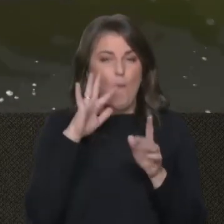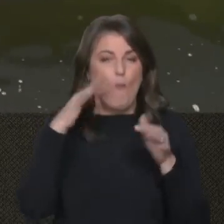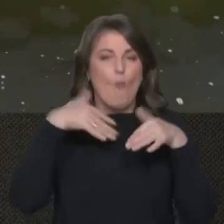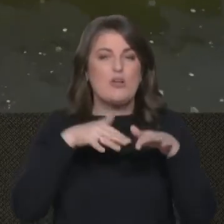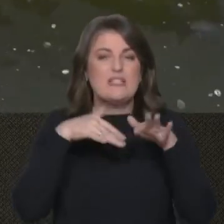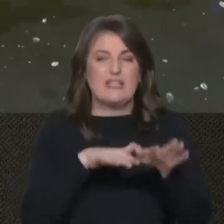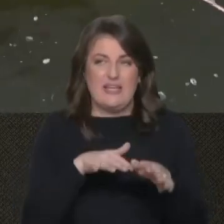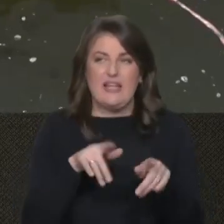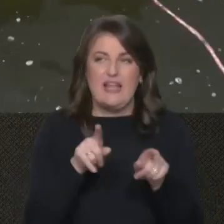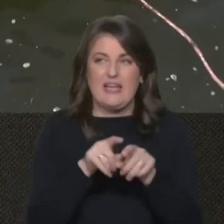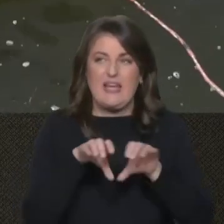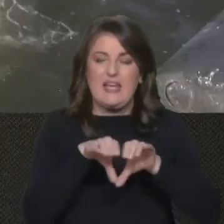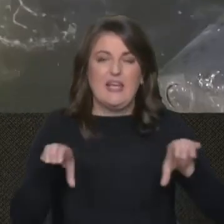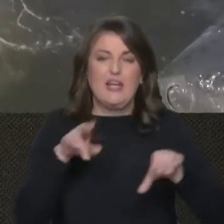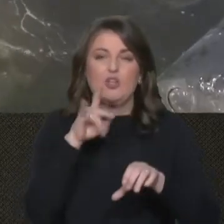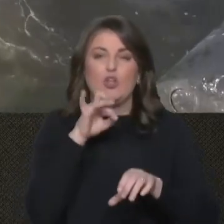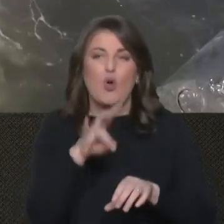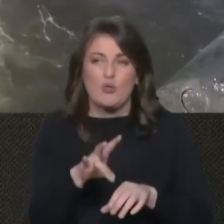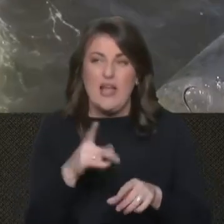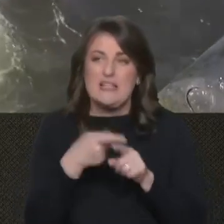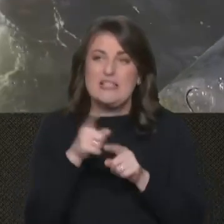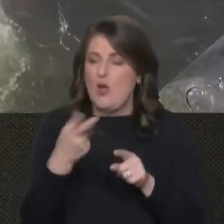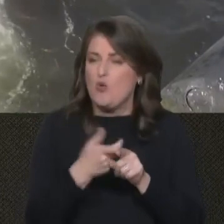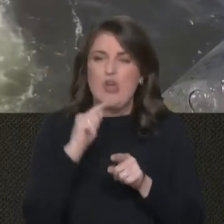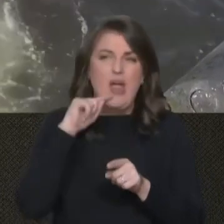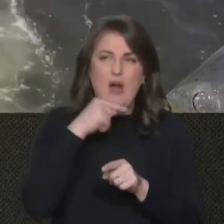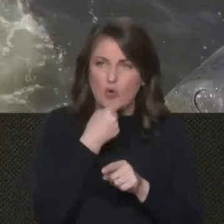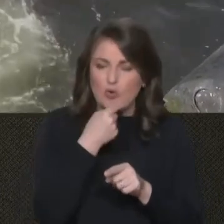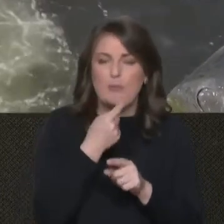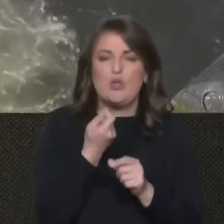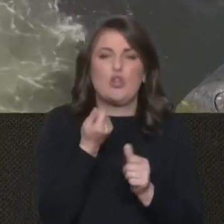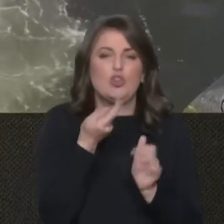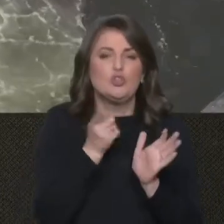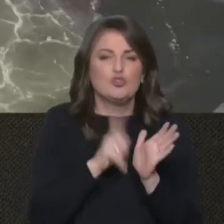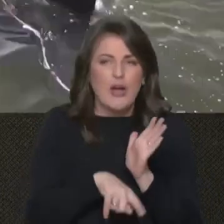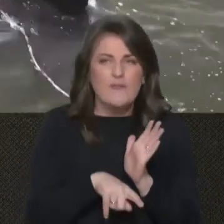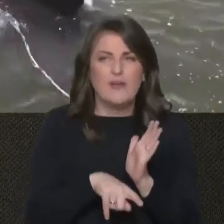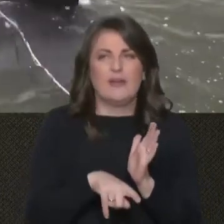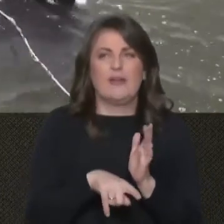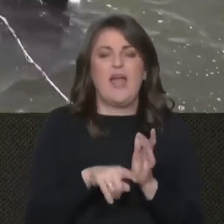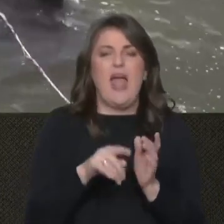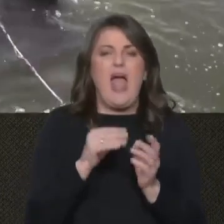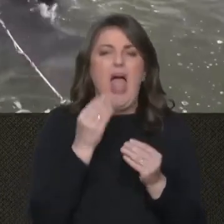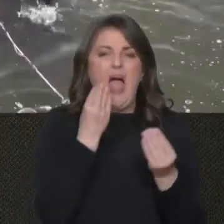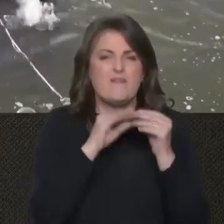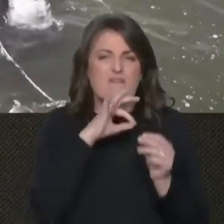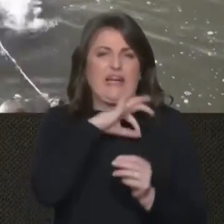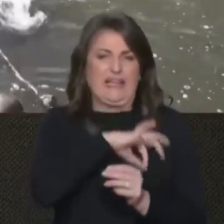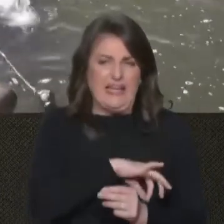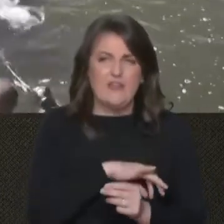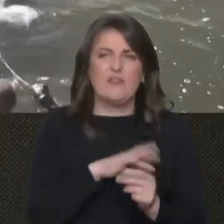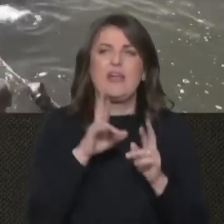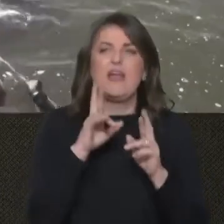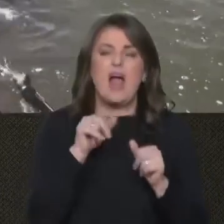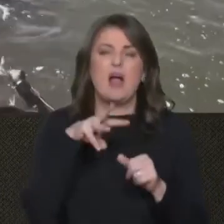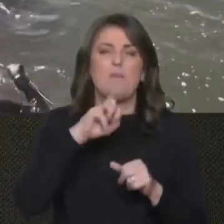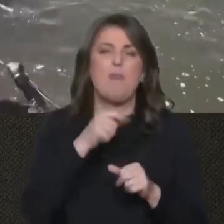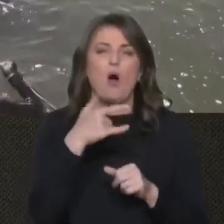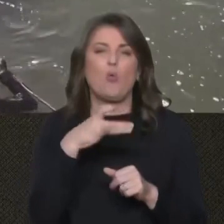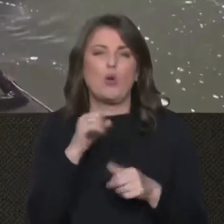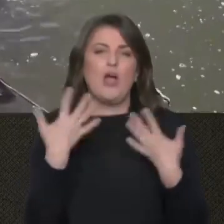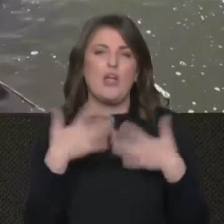І, ну, от ті дрони економічні, дешеві, ефективні, як Магура,